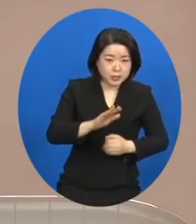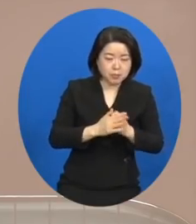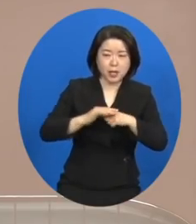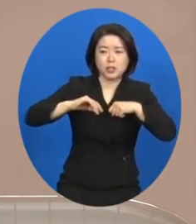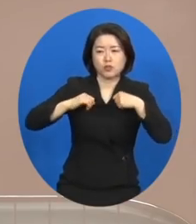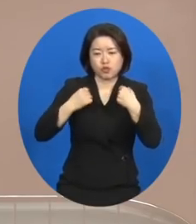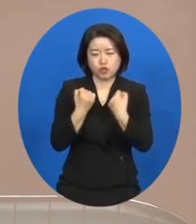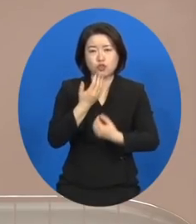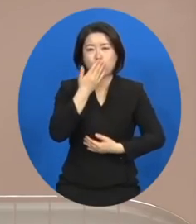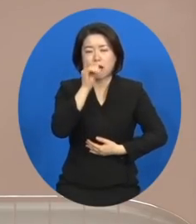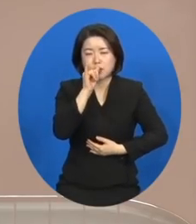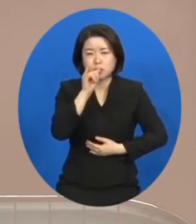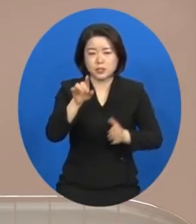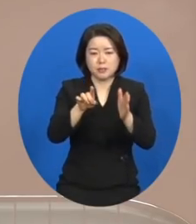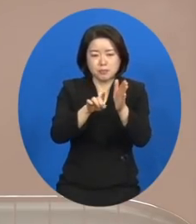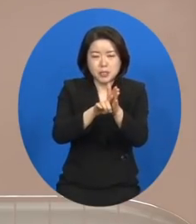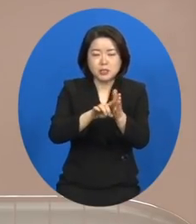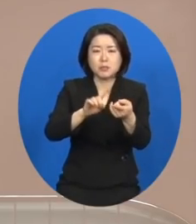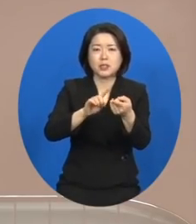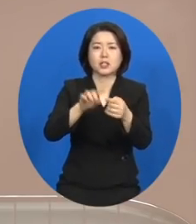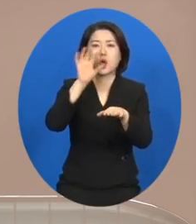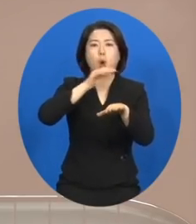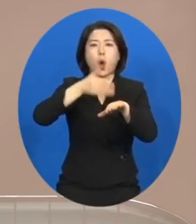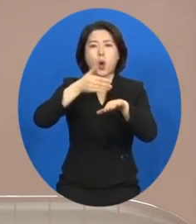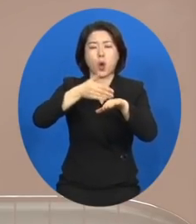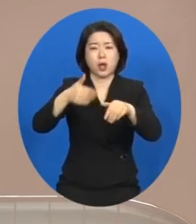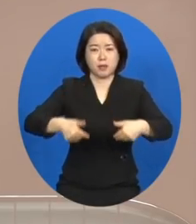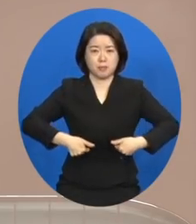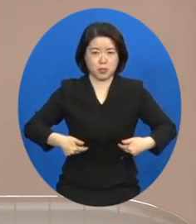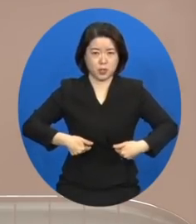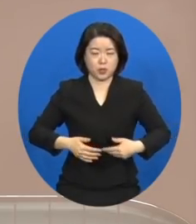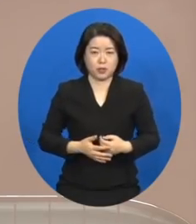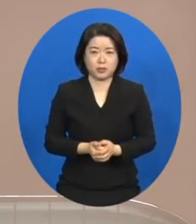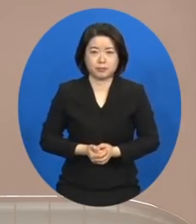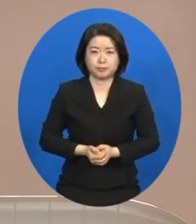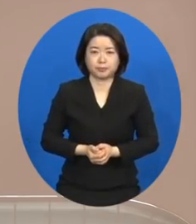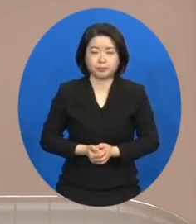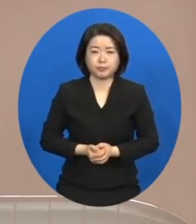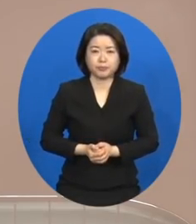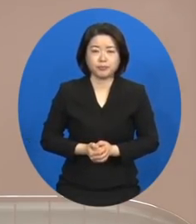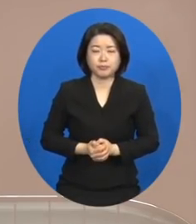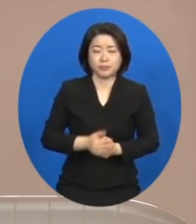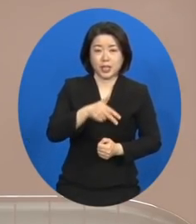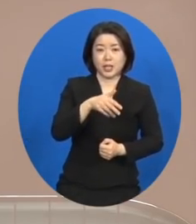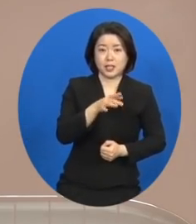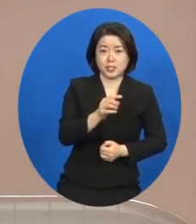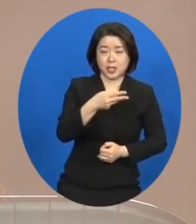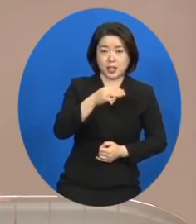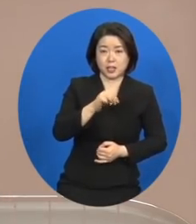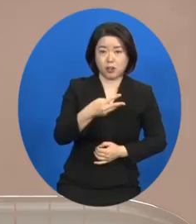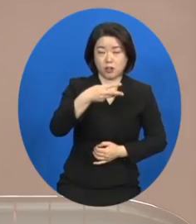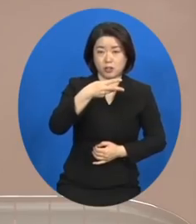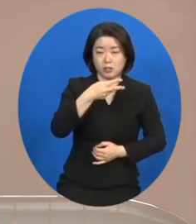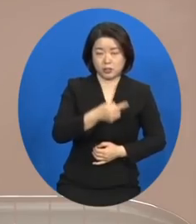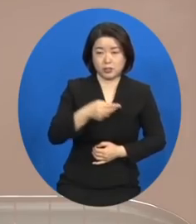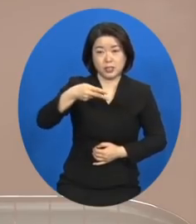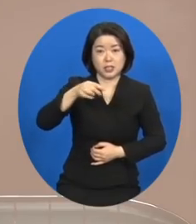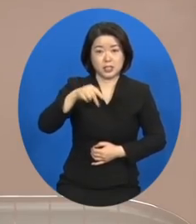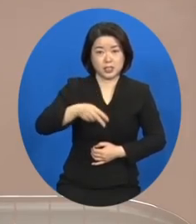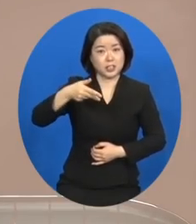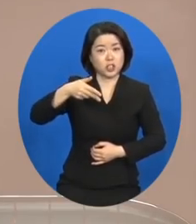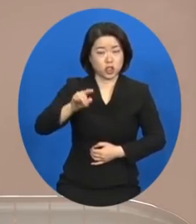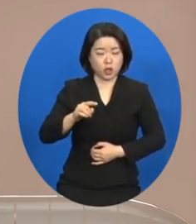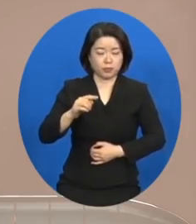믿음을 훈련해야 된다라고 말씀하는 거예요. 제럴드 시처라고 하는 신학자가 있습니다. 역사학자이기도